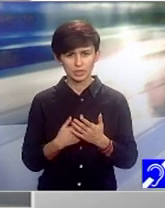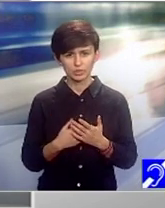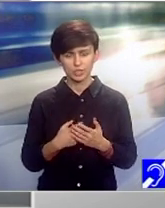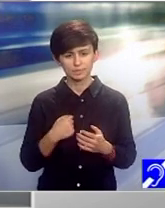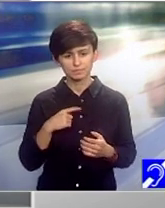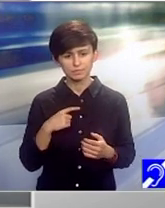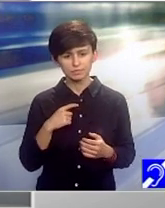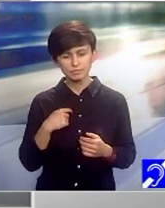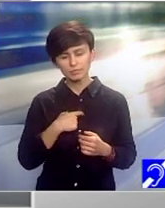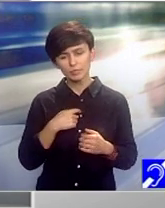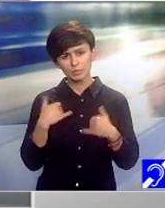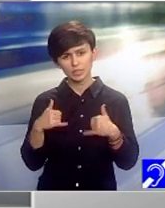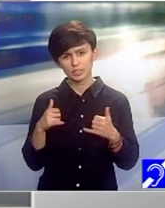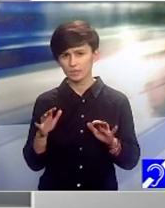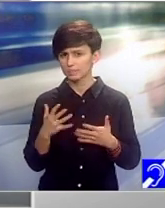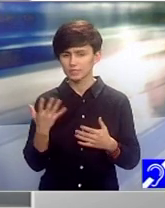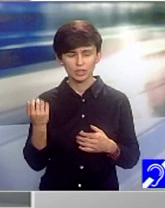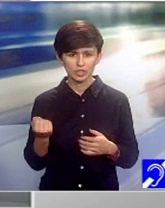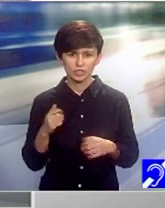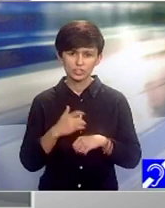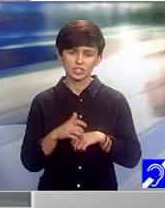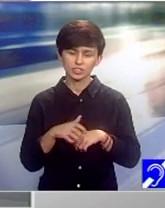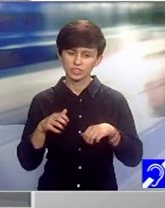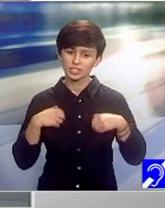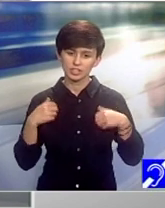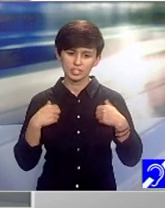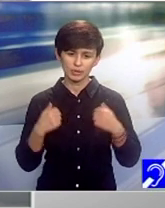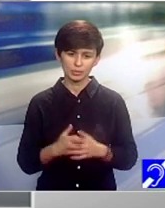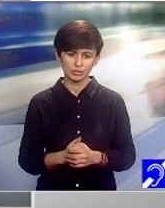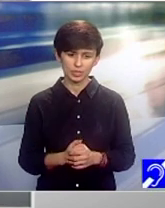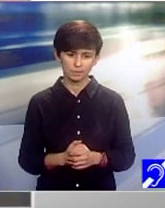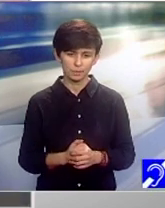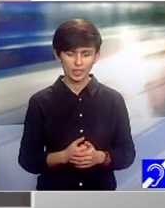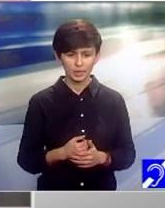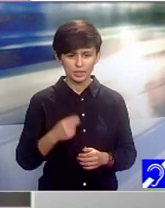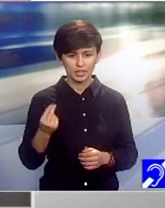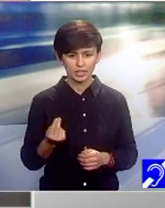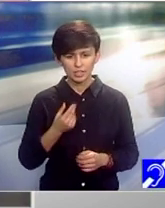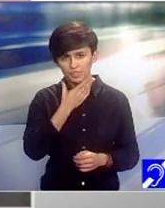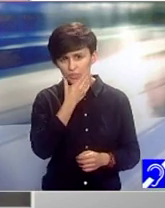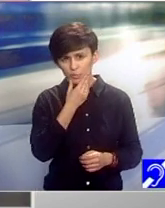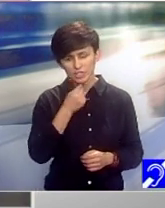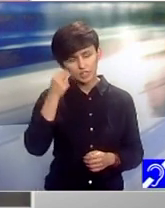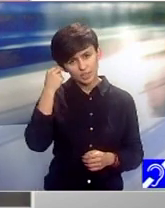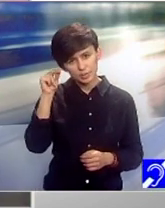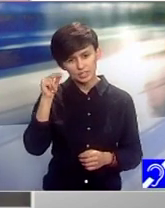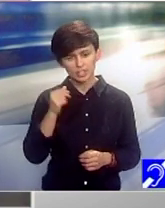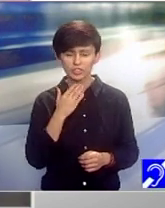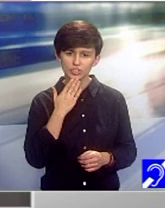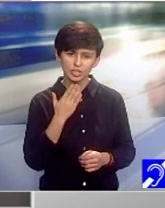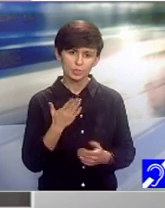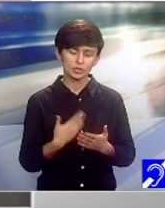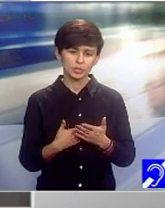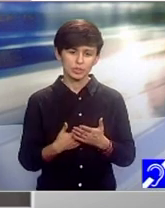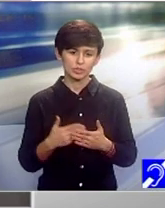și de-aia încerc de fiecare dată să mă bucur. Unul dintre cele mai frumoase mesaje la Fără Prejudecăți. Îți mulțumesc foarte mult, Emi, pentru că astăzi ai